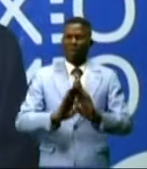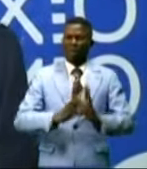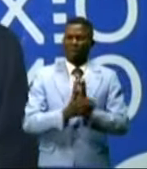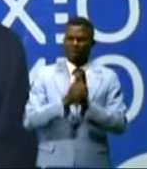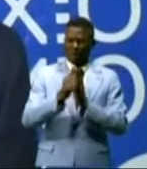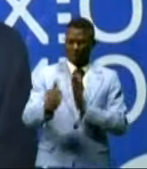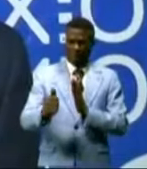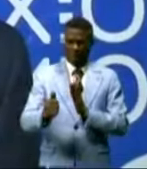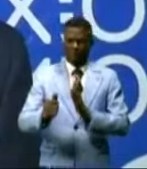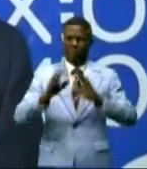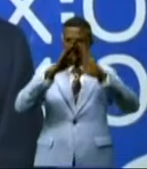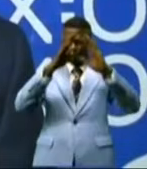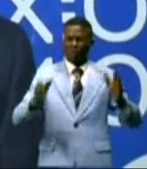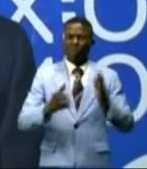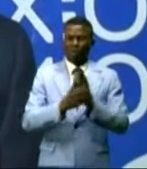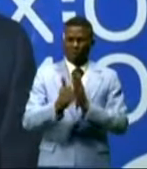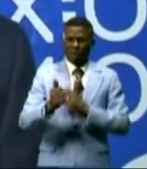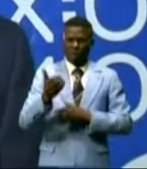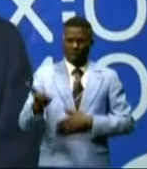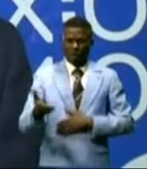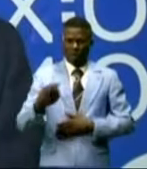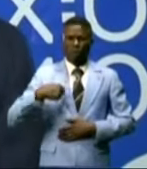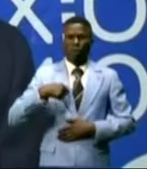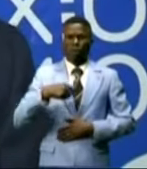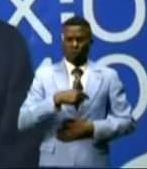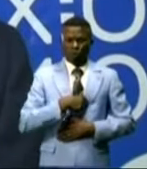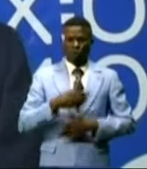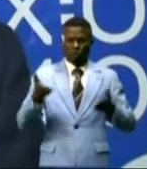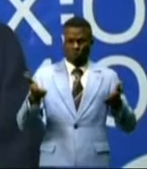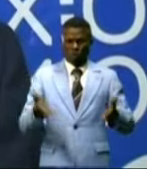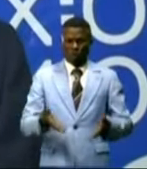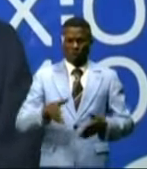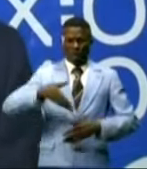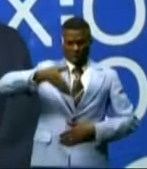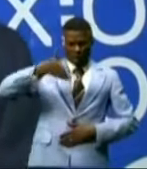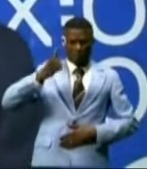infrastructures qui sont suivies. Et nous sommes des experts dans ce